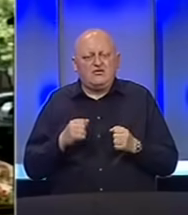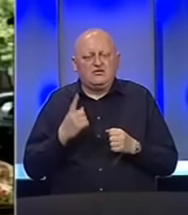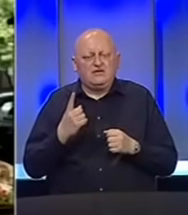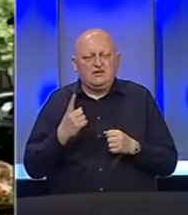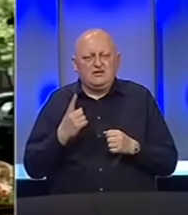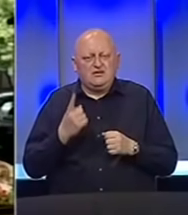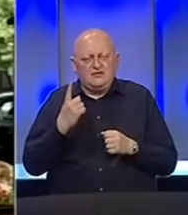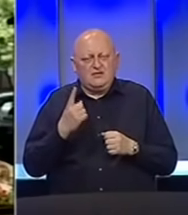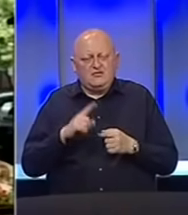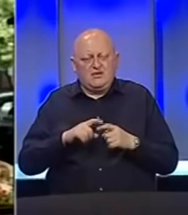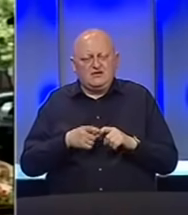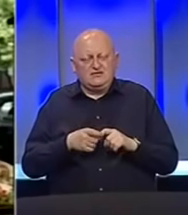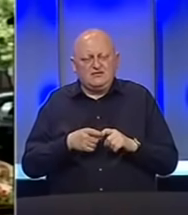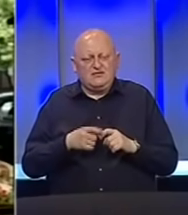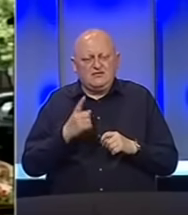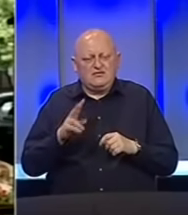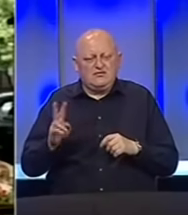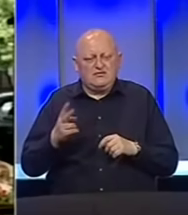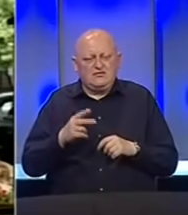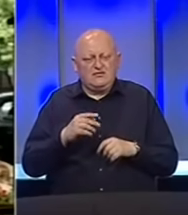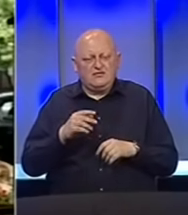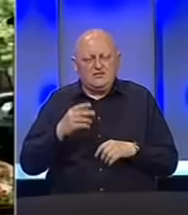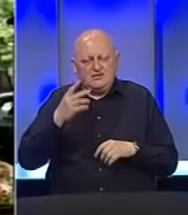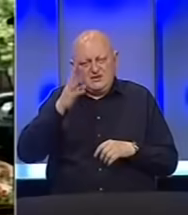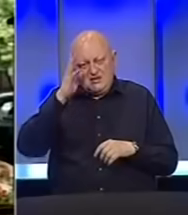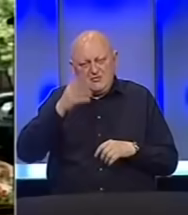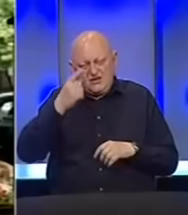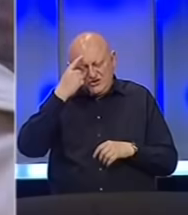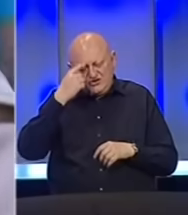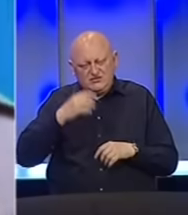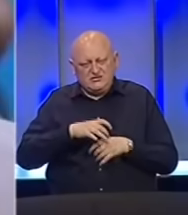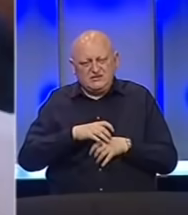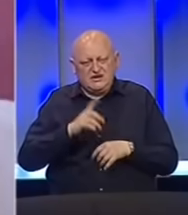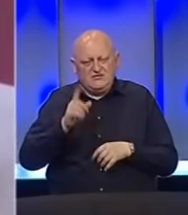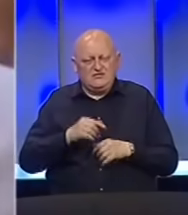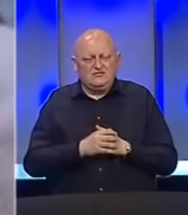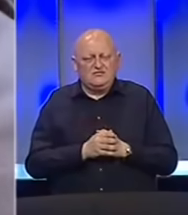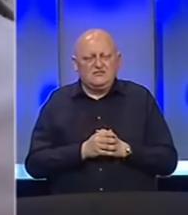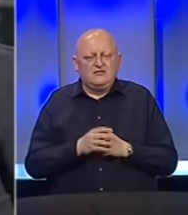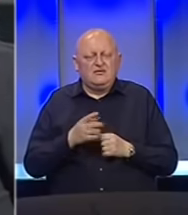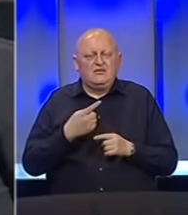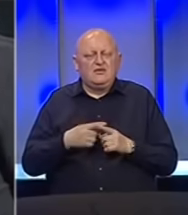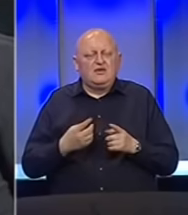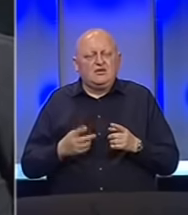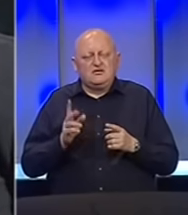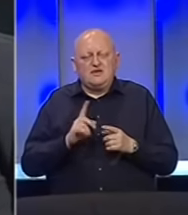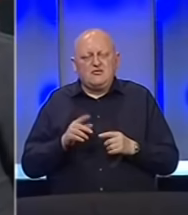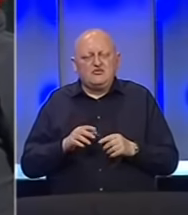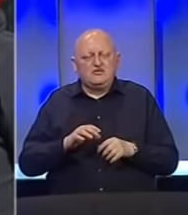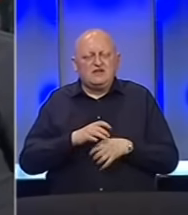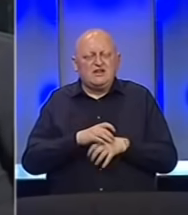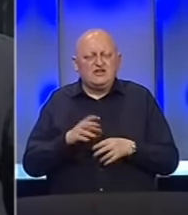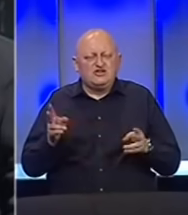od prvih stvari je bila da smo pozvali sve centre za mentalno zdravlje u federaciji. Posljedice pandemije ne mogu se